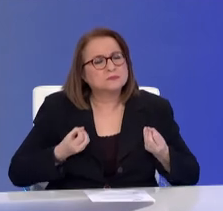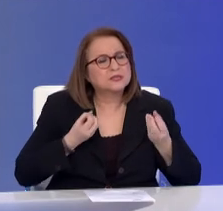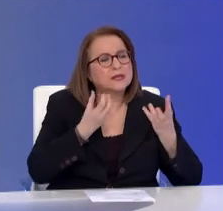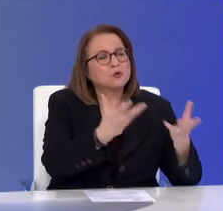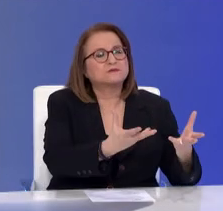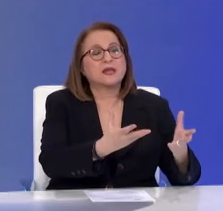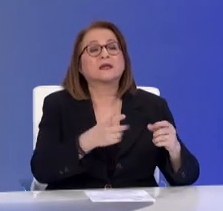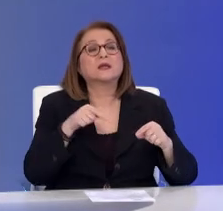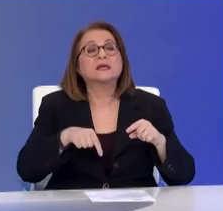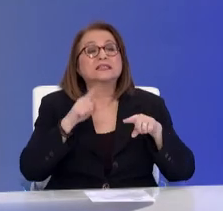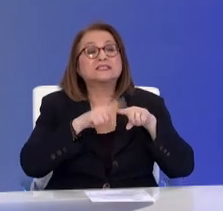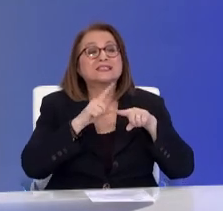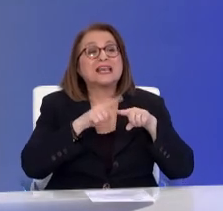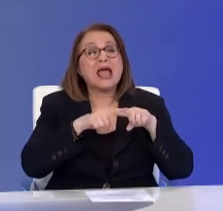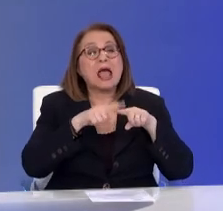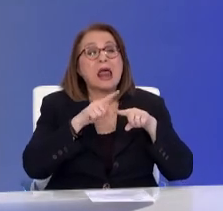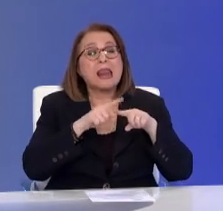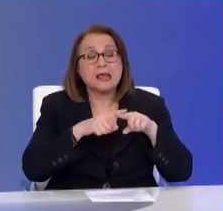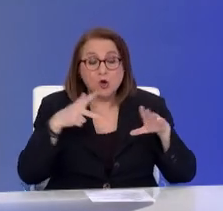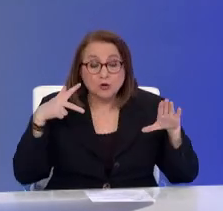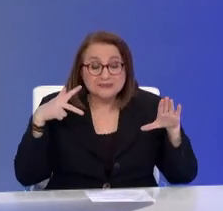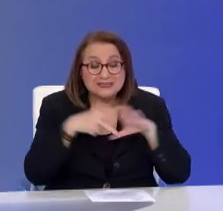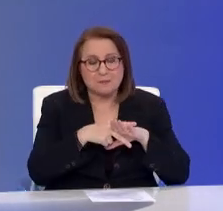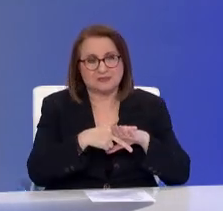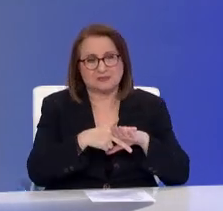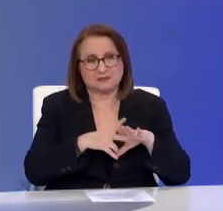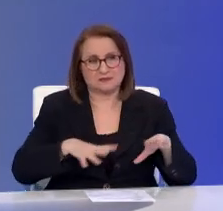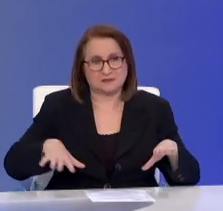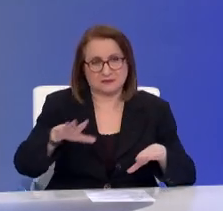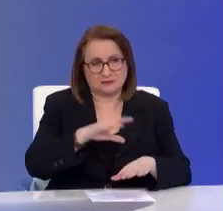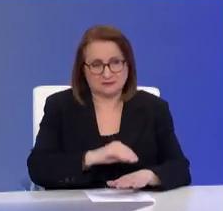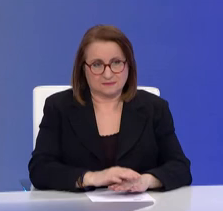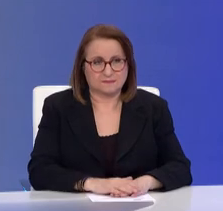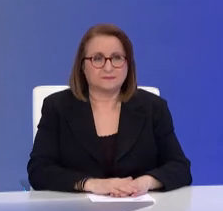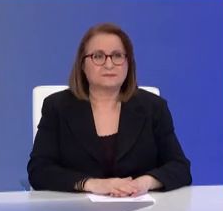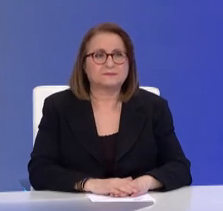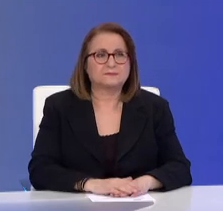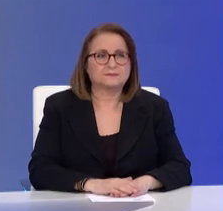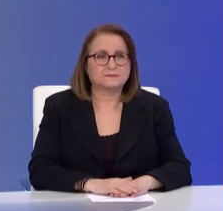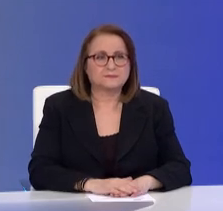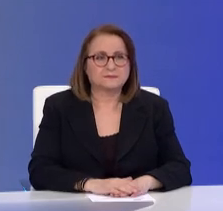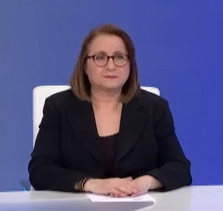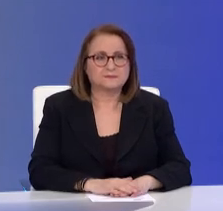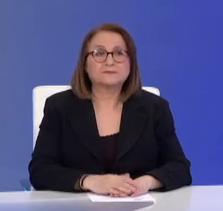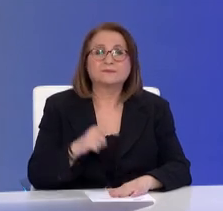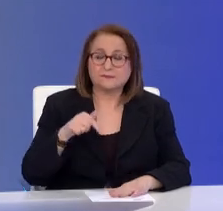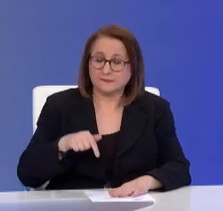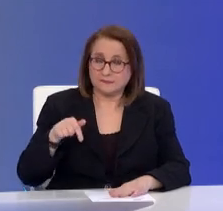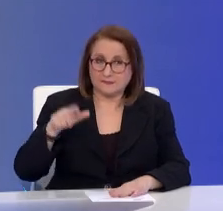κράτους. Συνέβαλαν πέραν όμως τούτων και στη δημιουργία του σύγχρονου